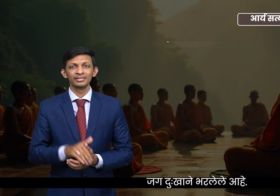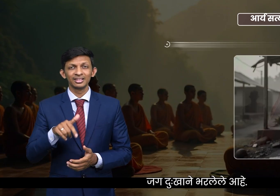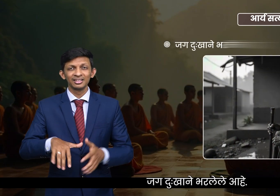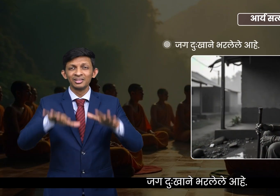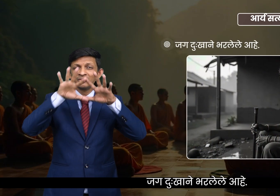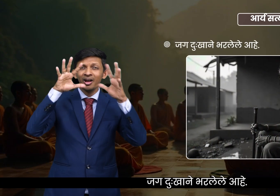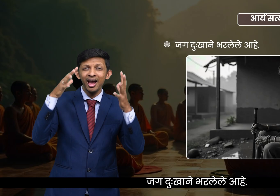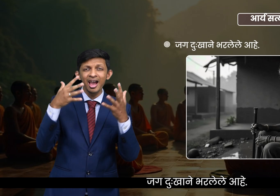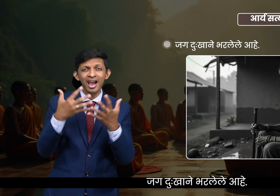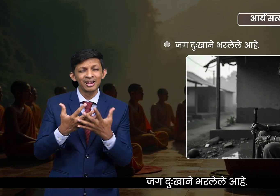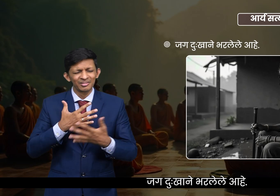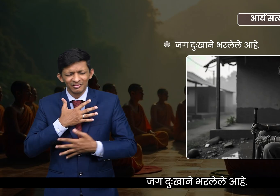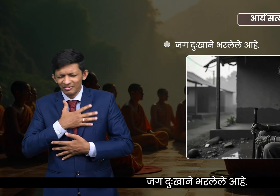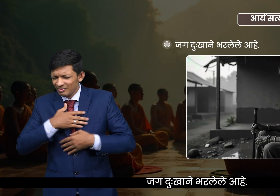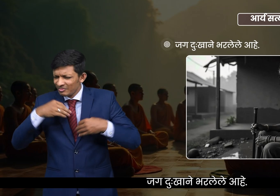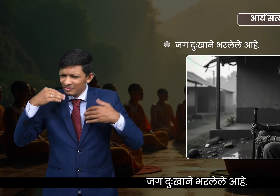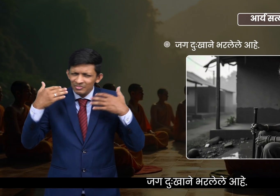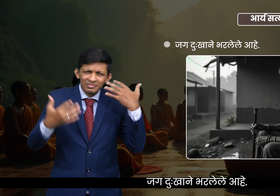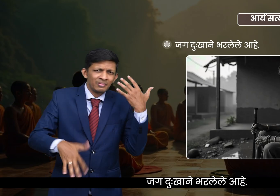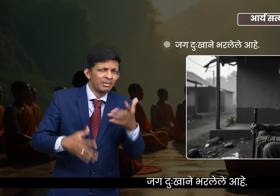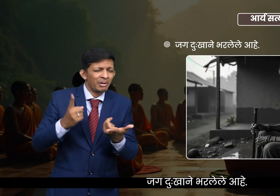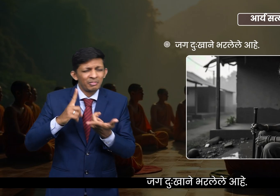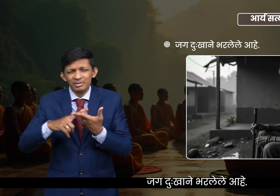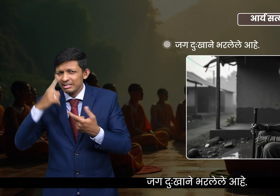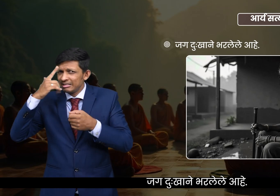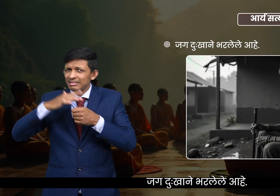जग दुःखाने भरलेले आहे.